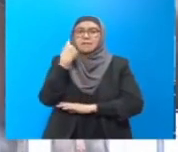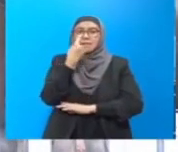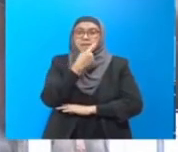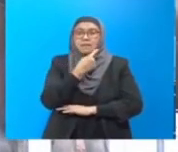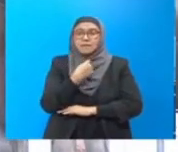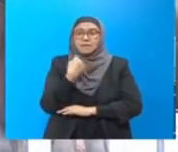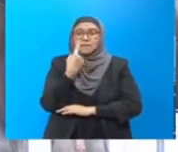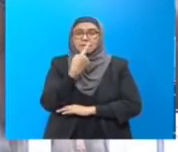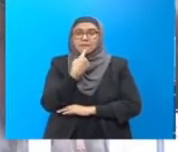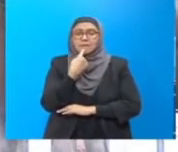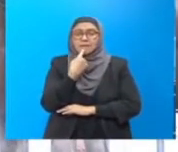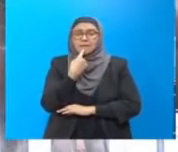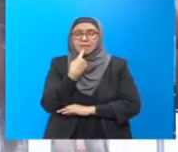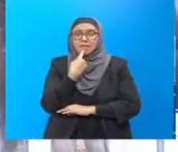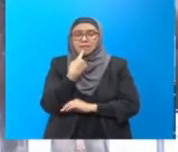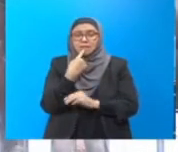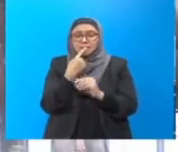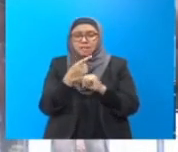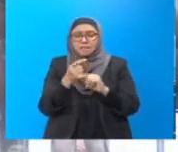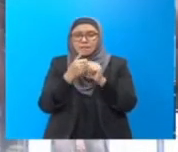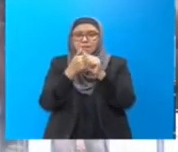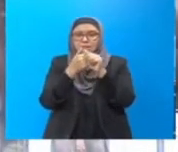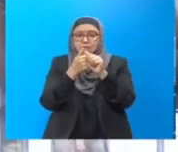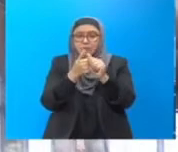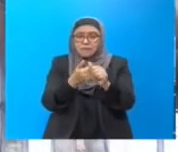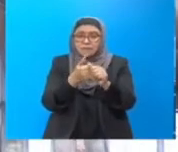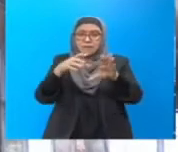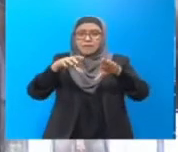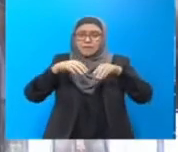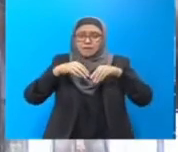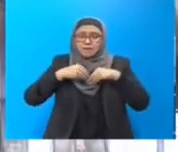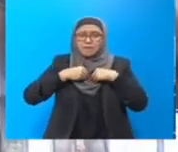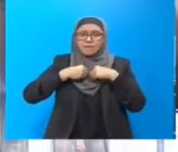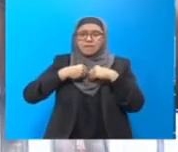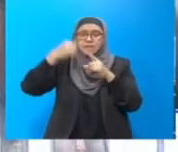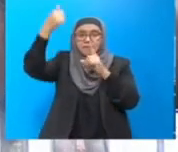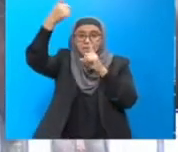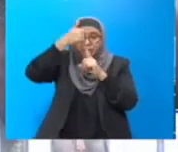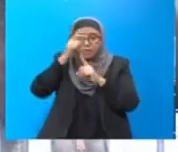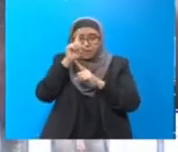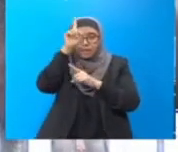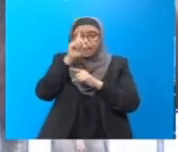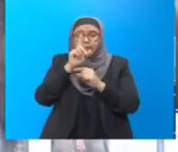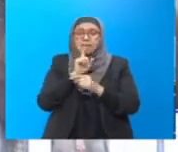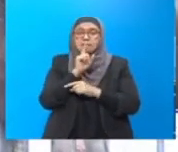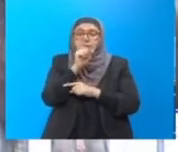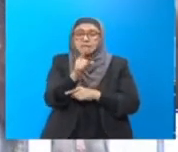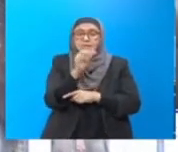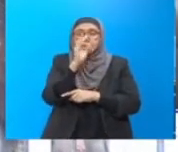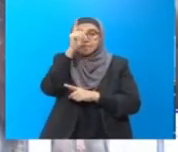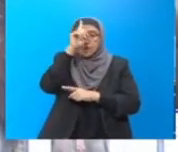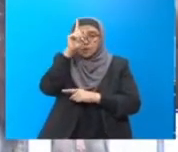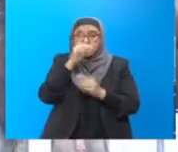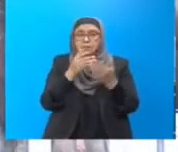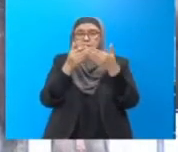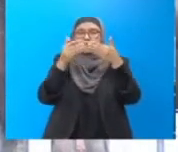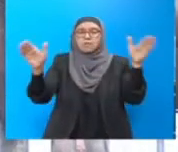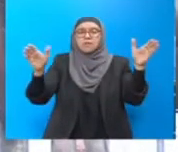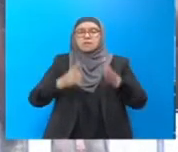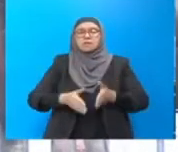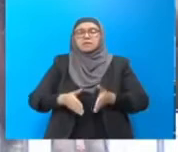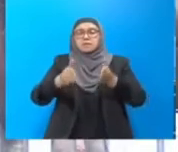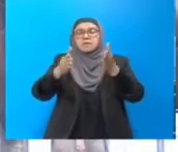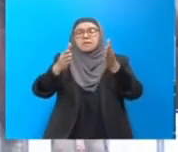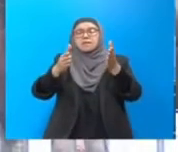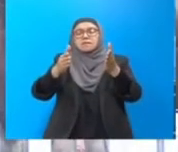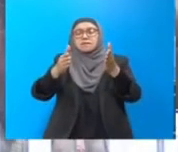yang bertakwa kepada Allah niscaya Allah akan membuka jalan keluar baginya dan jika dia